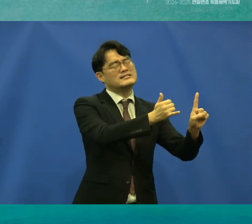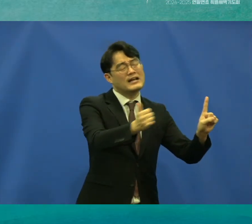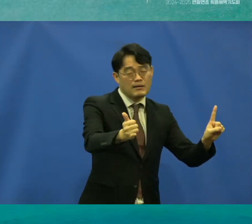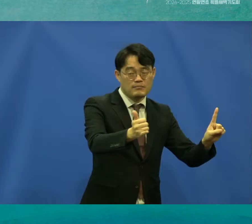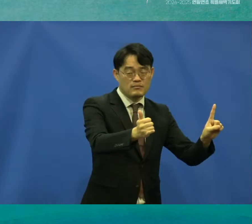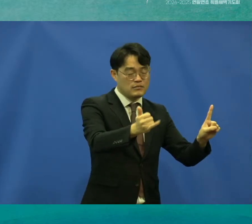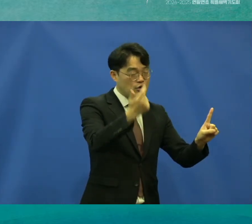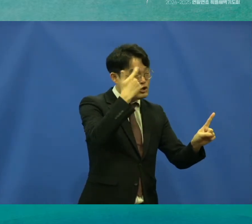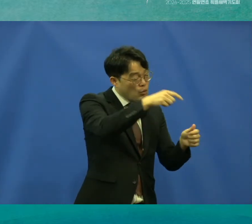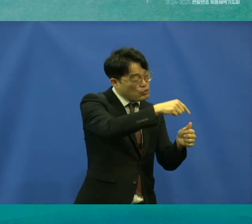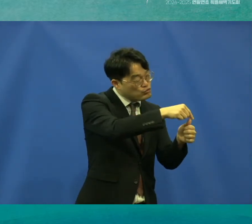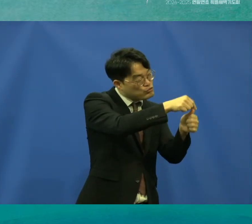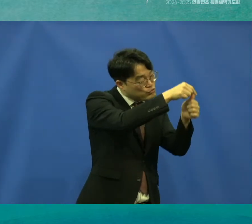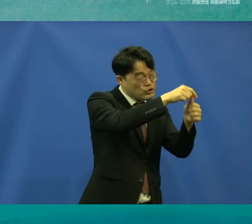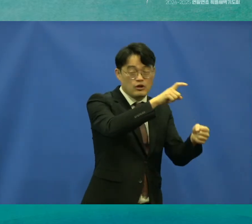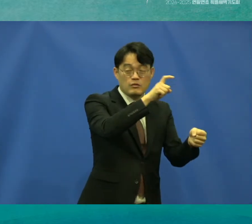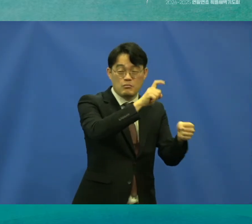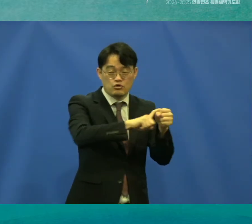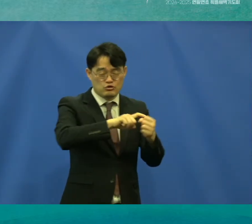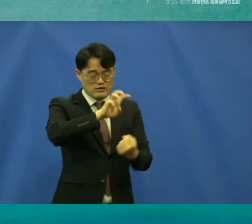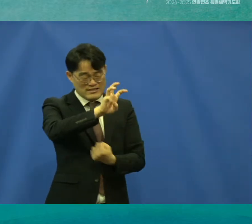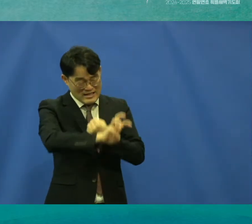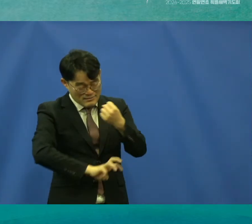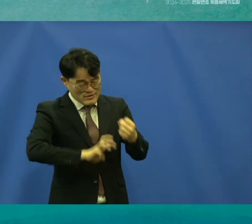여러분, 전도할 때 돈을 아까워하지 않아야 됩니다.